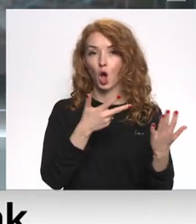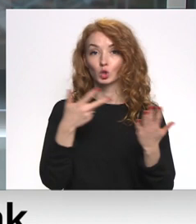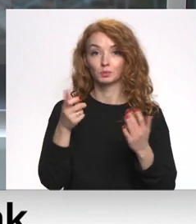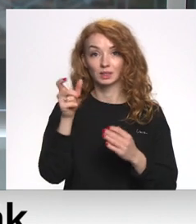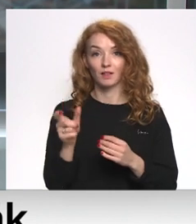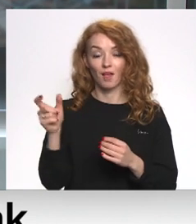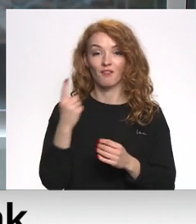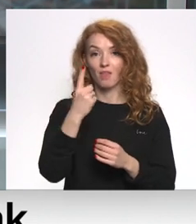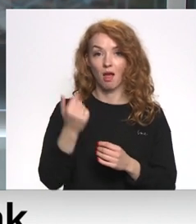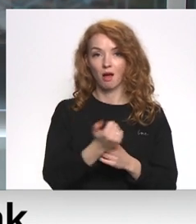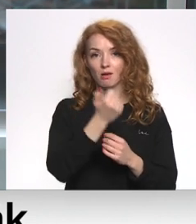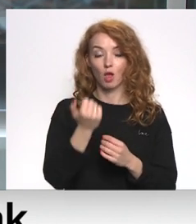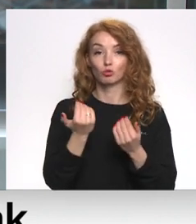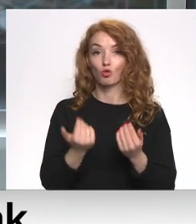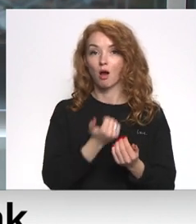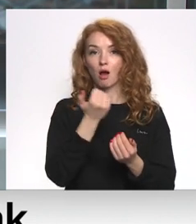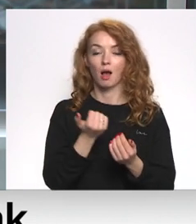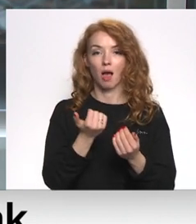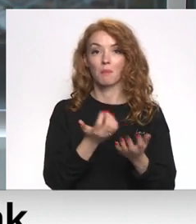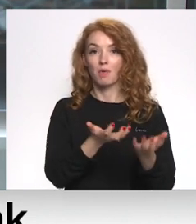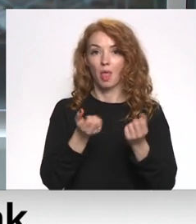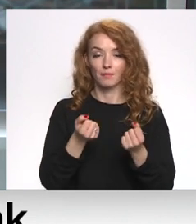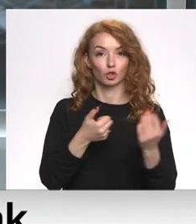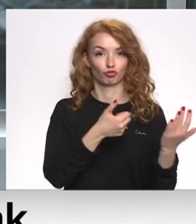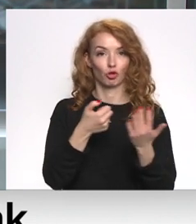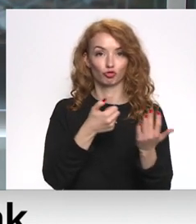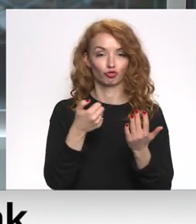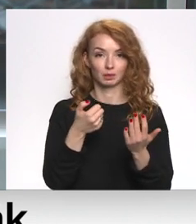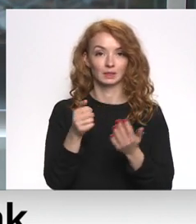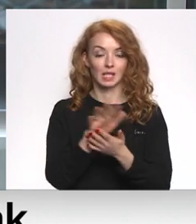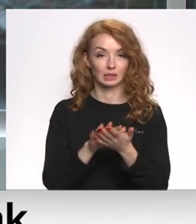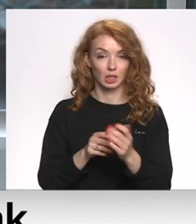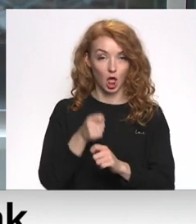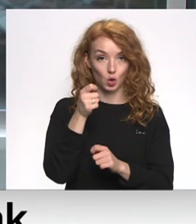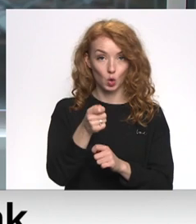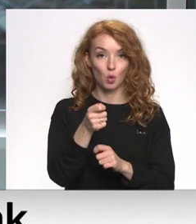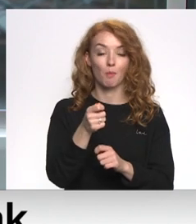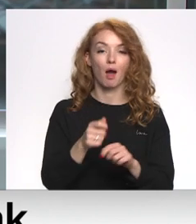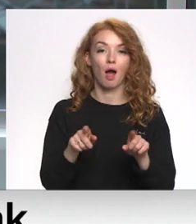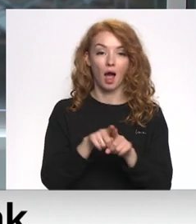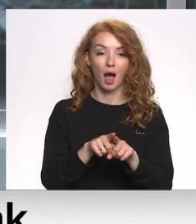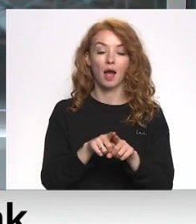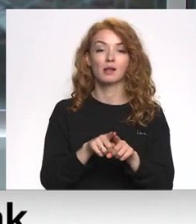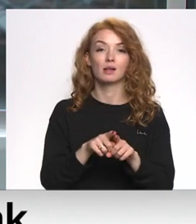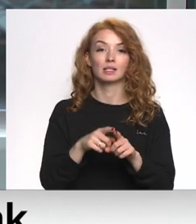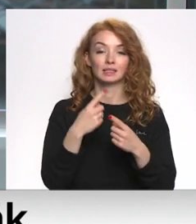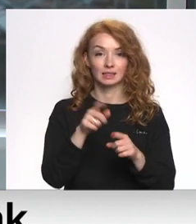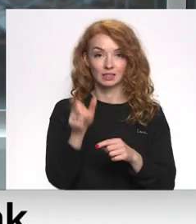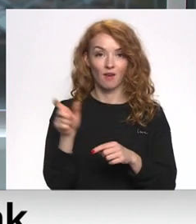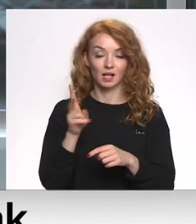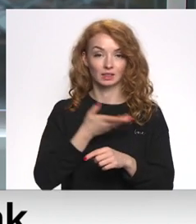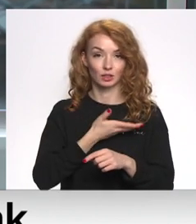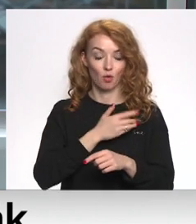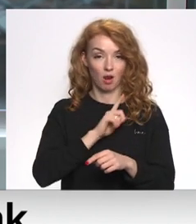cilvēki gadā. Šogad pieņemti jau gandrīz 600 iesniegumi no nepilsoņiem, bezvalstniekiem un ārvalstniekiem, kuri dzīvo